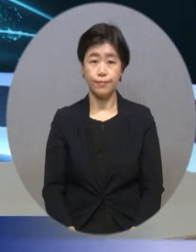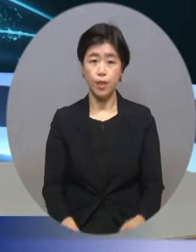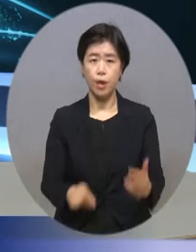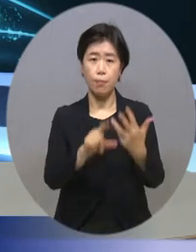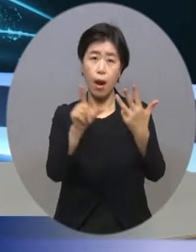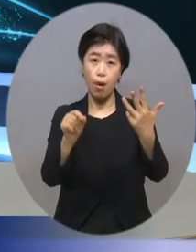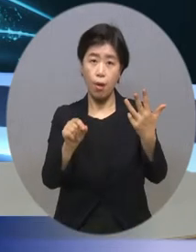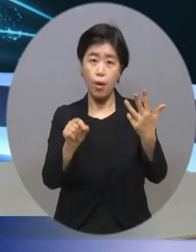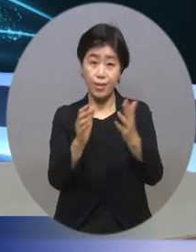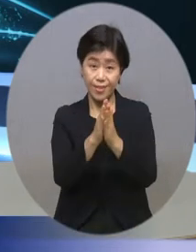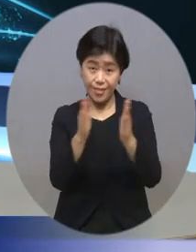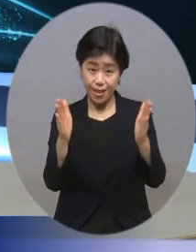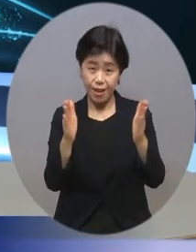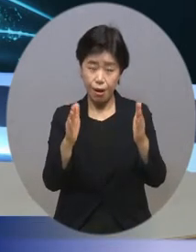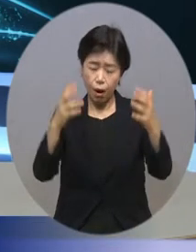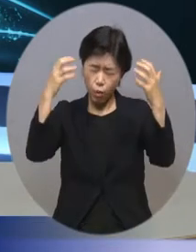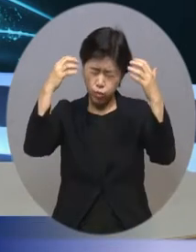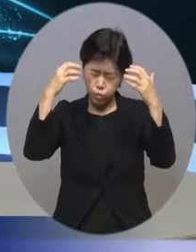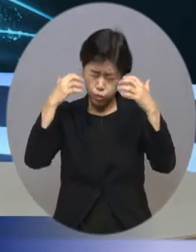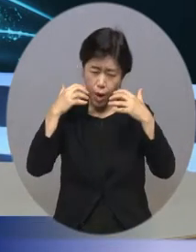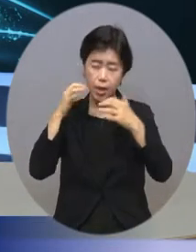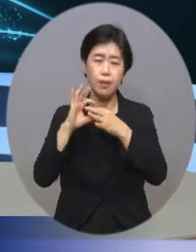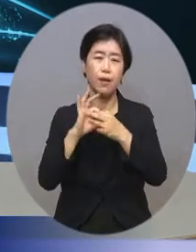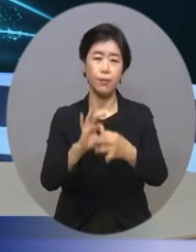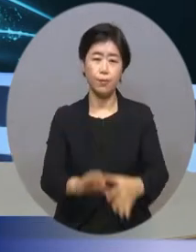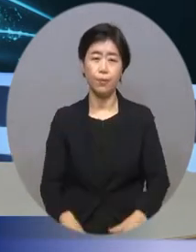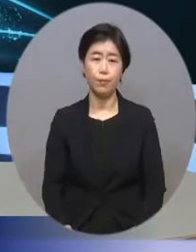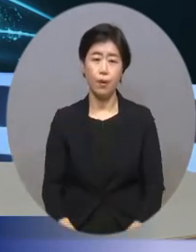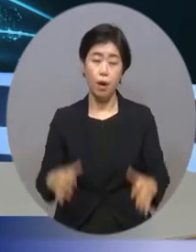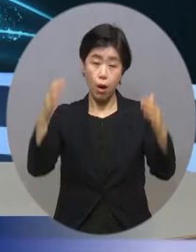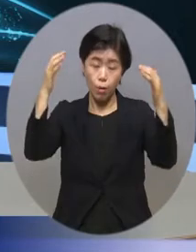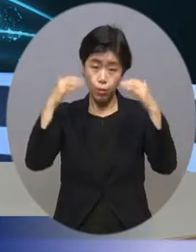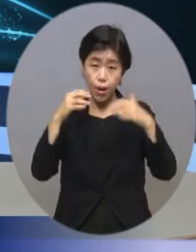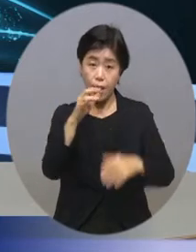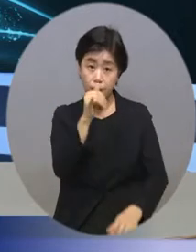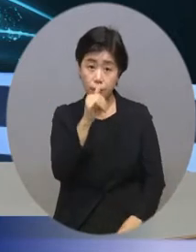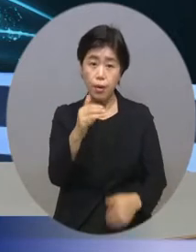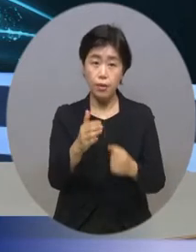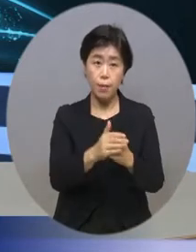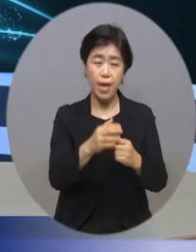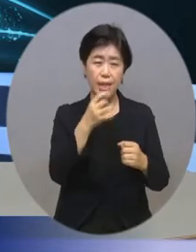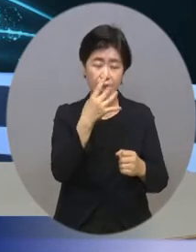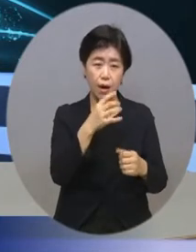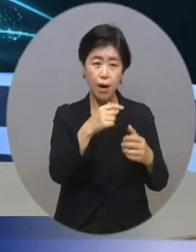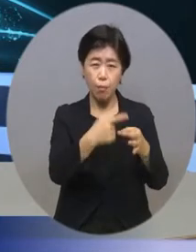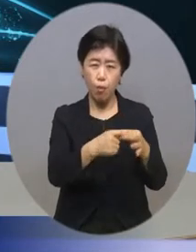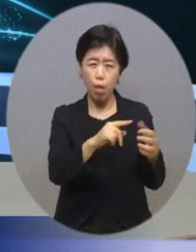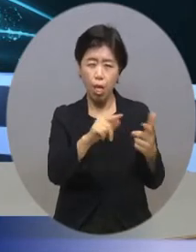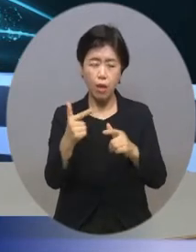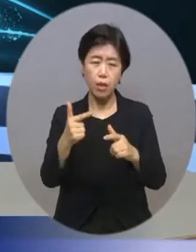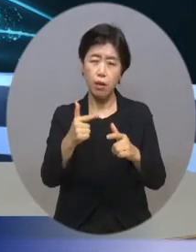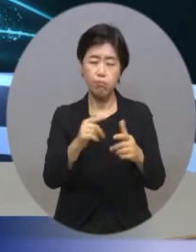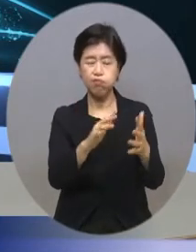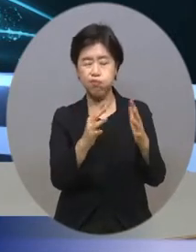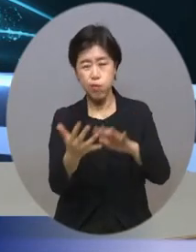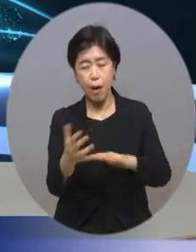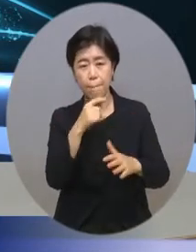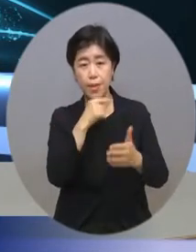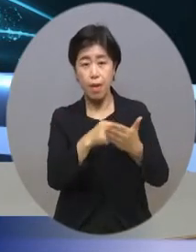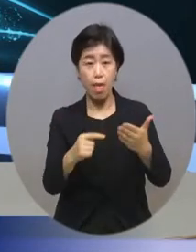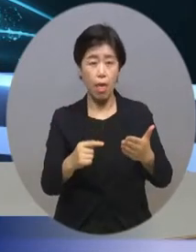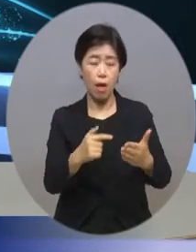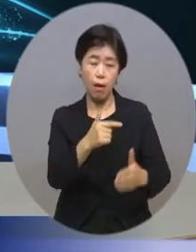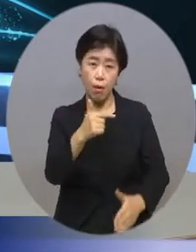8월 시작과 함께 폭염이 찾아왔습니다. 무더위가 지속되면 농작물 피해로 인해 높은 물가 상승률이